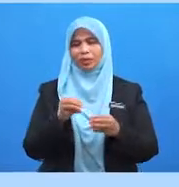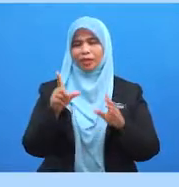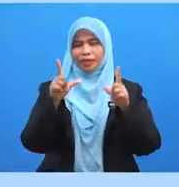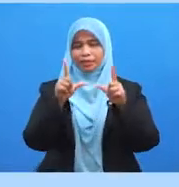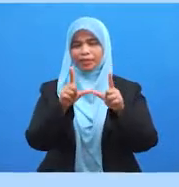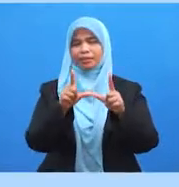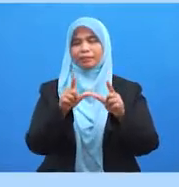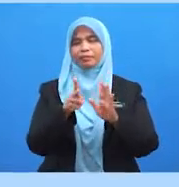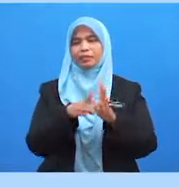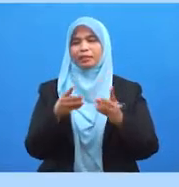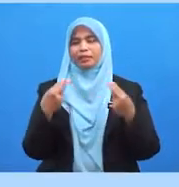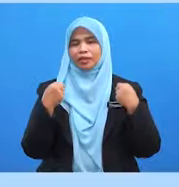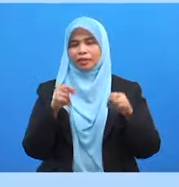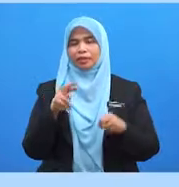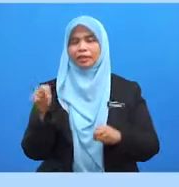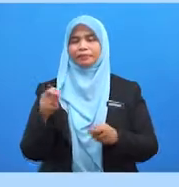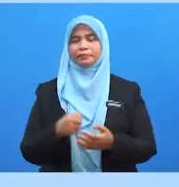perniagaan.